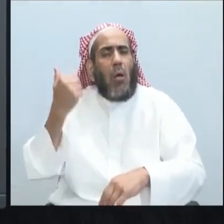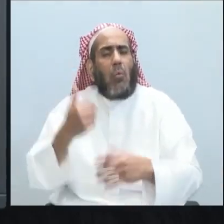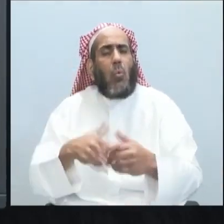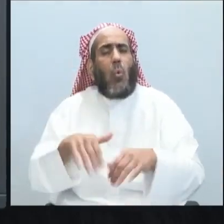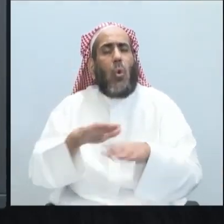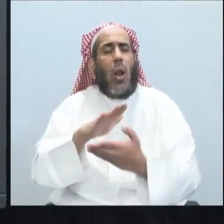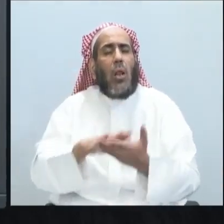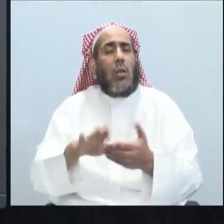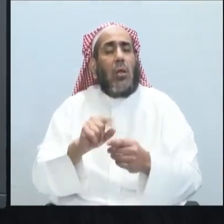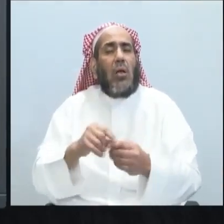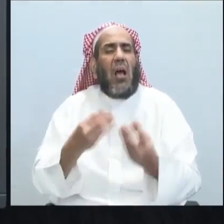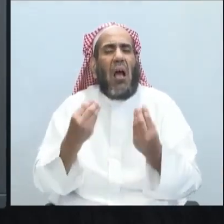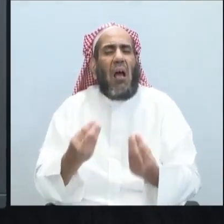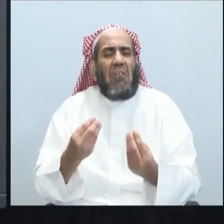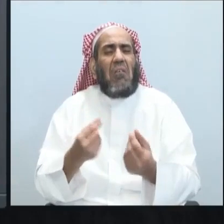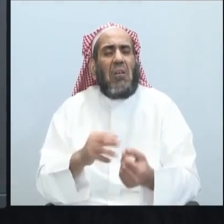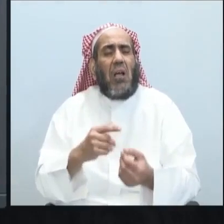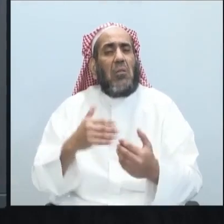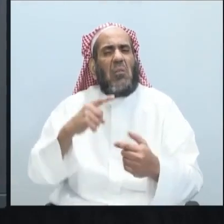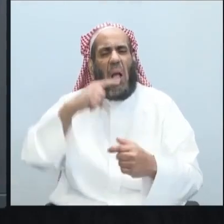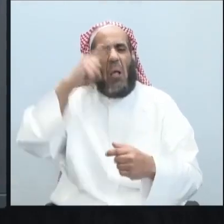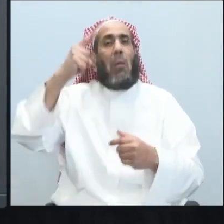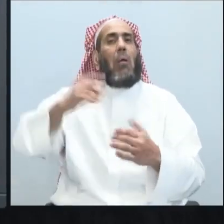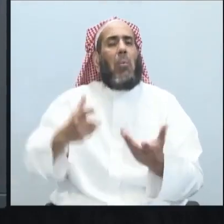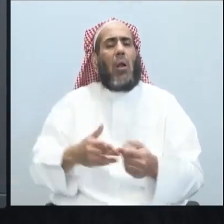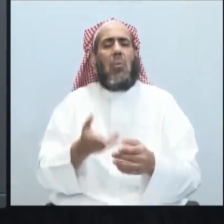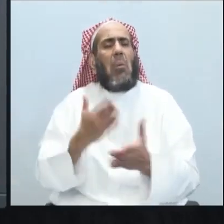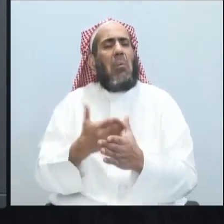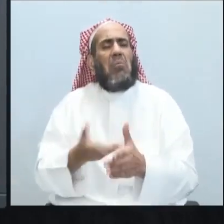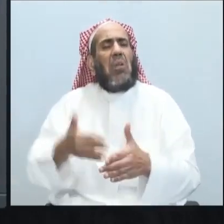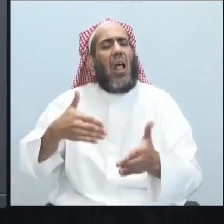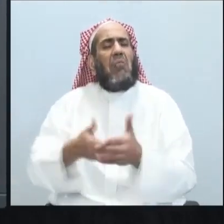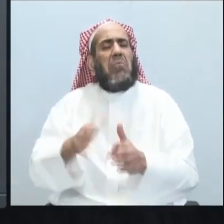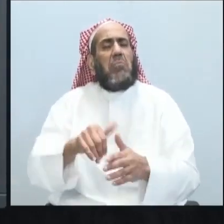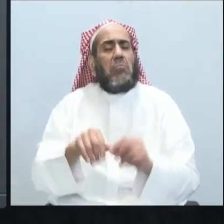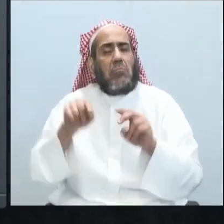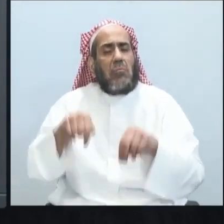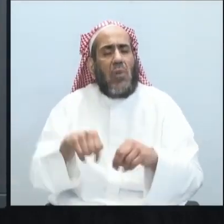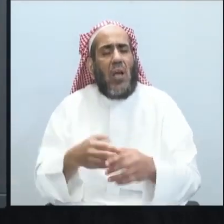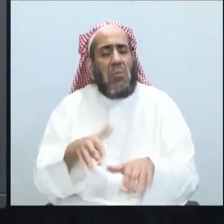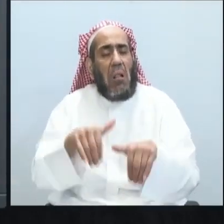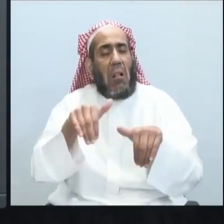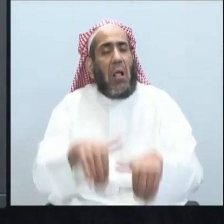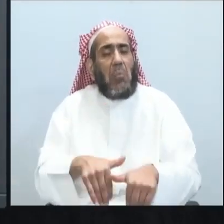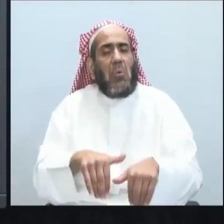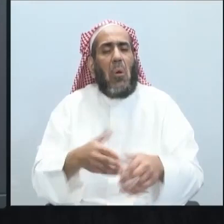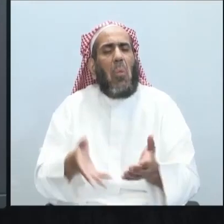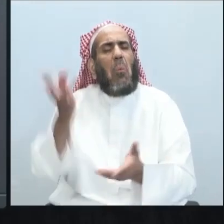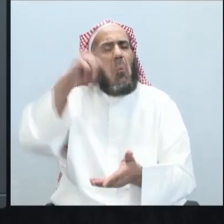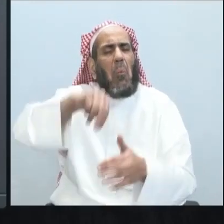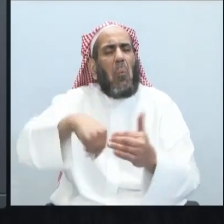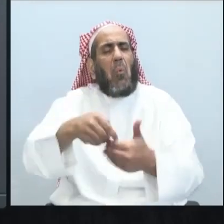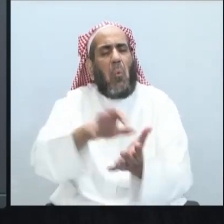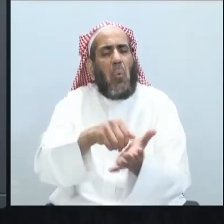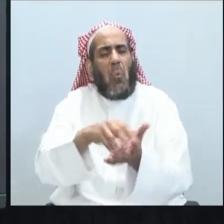لكل الارض لان يقول هنا خفف الوطء لا تتكبر لانك ستموت وستكون ايضا في هذا القبر وسينبت بعد ذلك قبرك وستكون